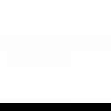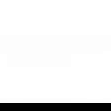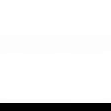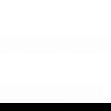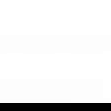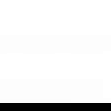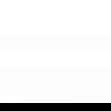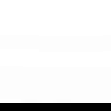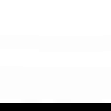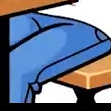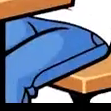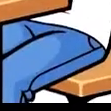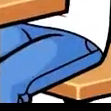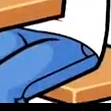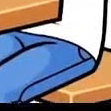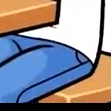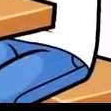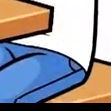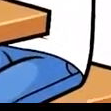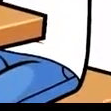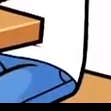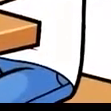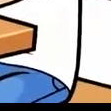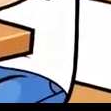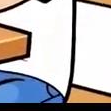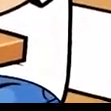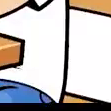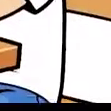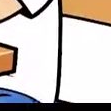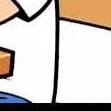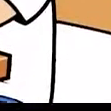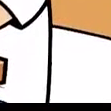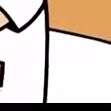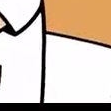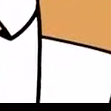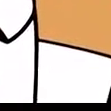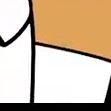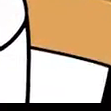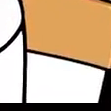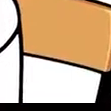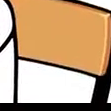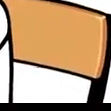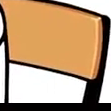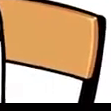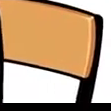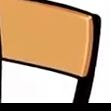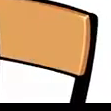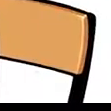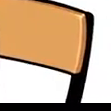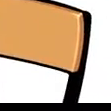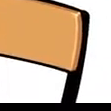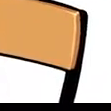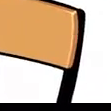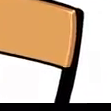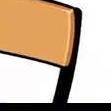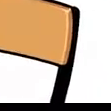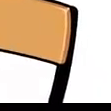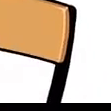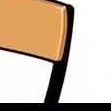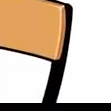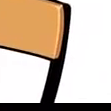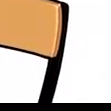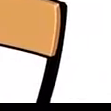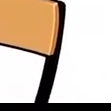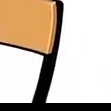yozish uskunasidan foydalaning. Agar o'qiyotgan ma'lumotingiz xotirangizda saqlab qolinishi qiyin bo'lsa, unda shu ma'lumotni audio